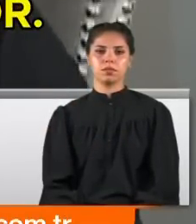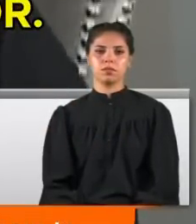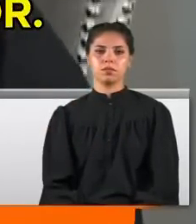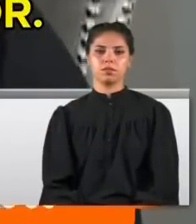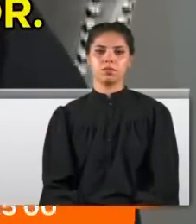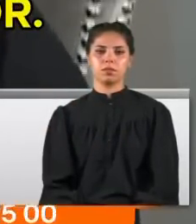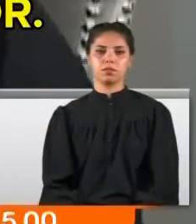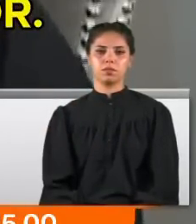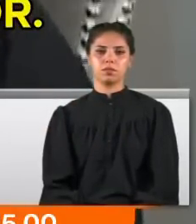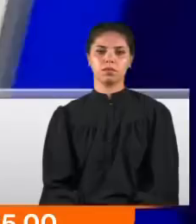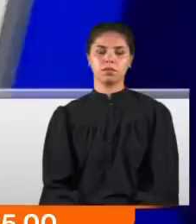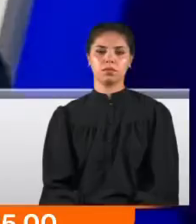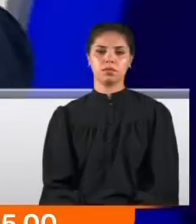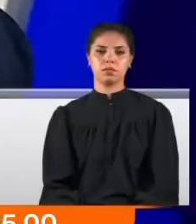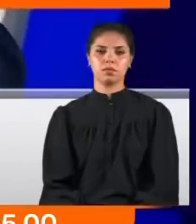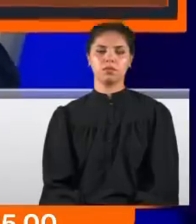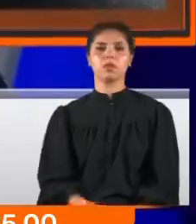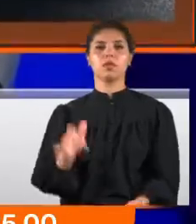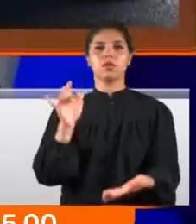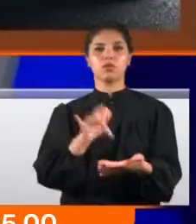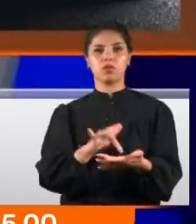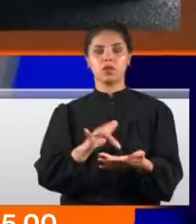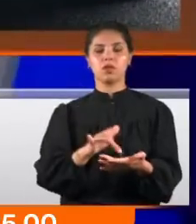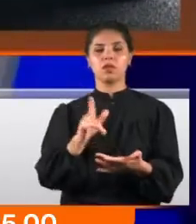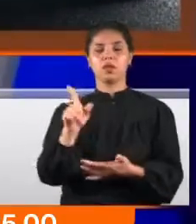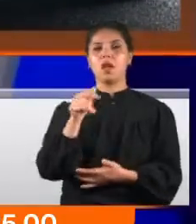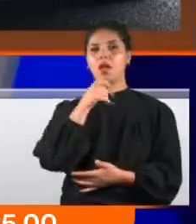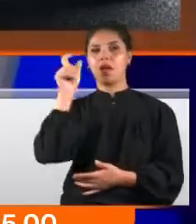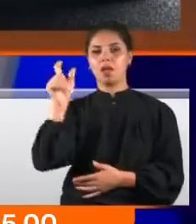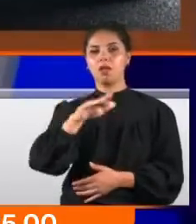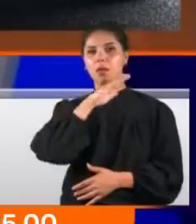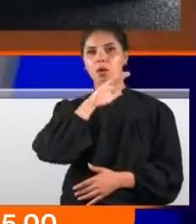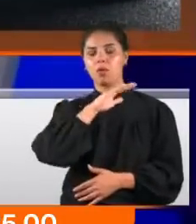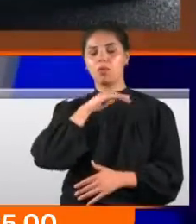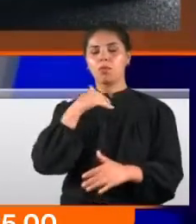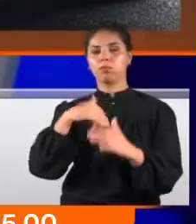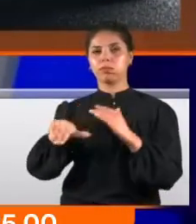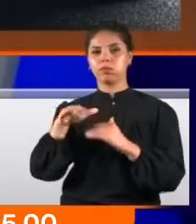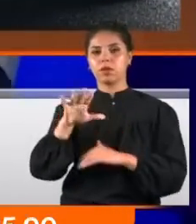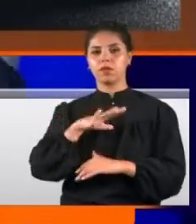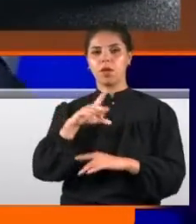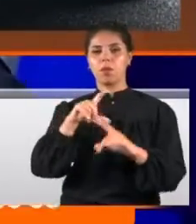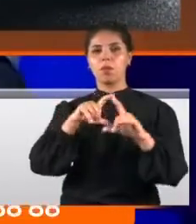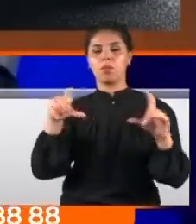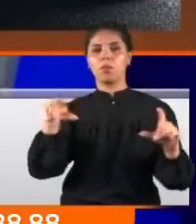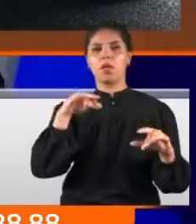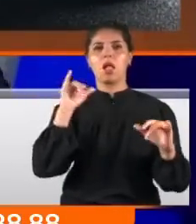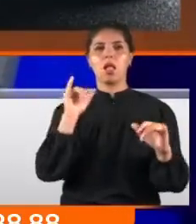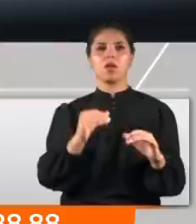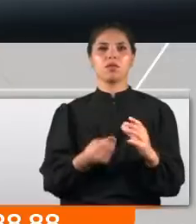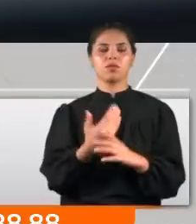Plakadan dolayı da bana yazıyor, ona geç diyor. Cezalar, Kutlualp yurt dışındayken de durmayınca plakanın aynı olduğu